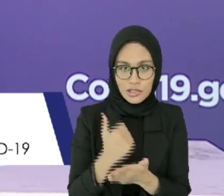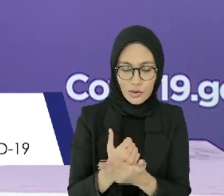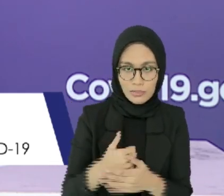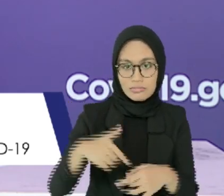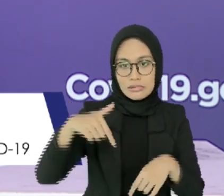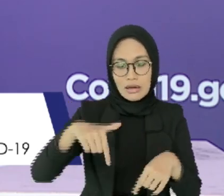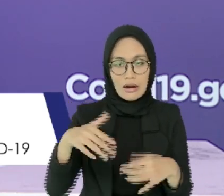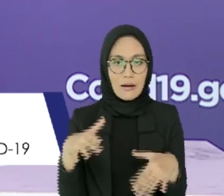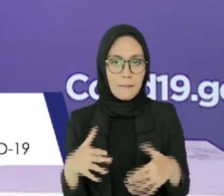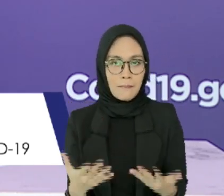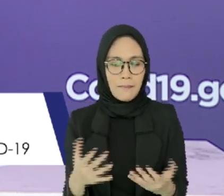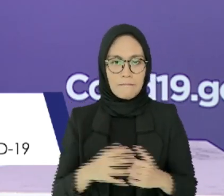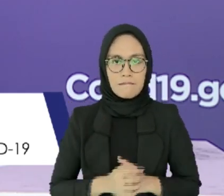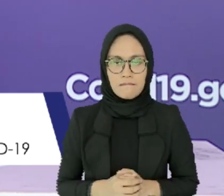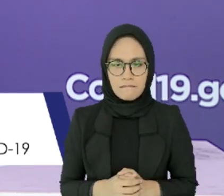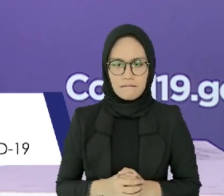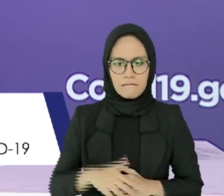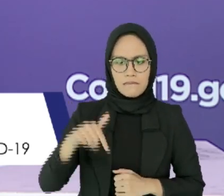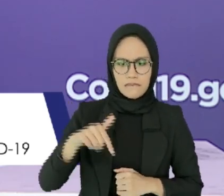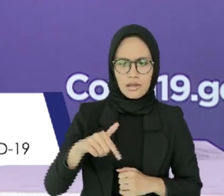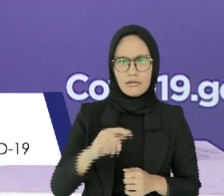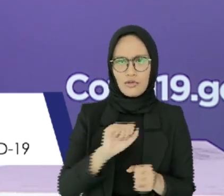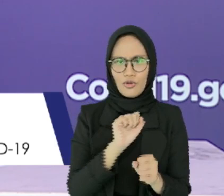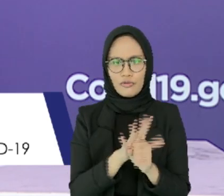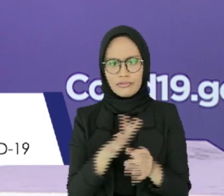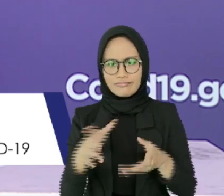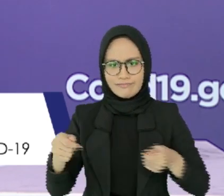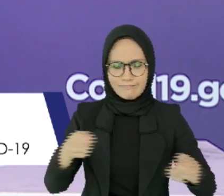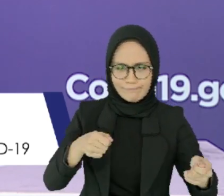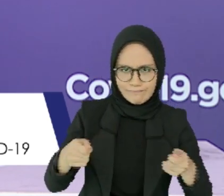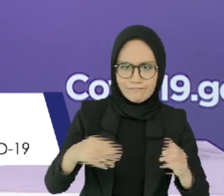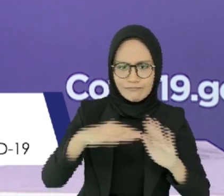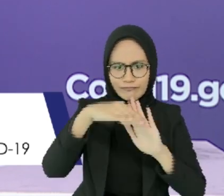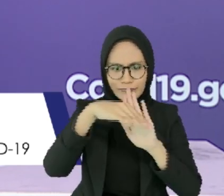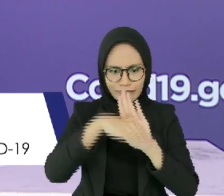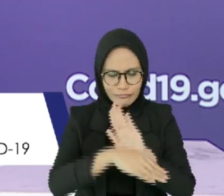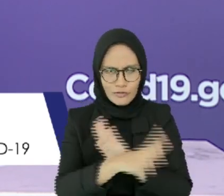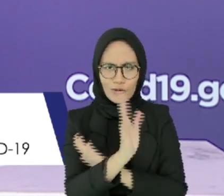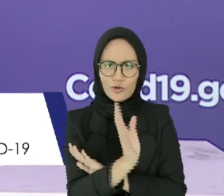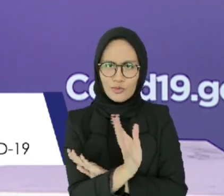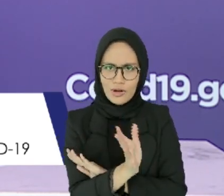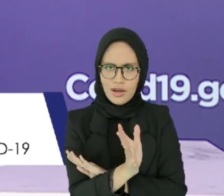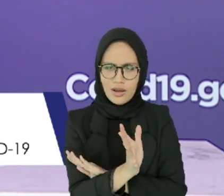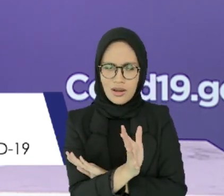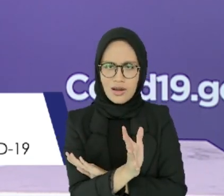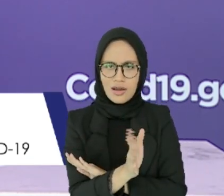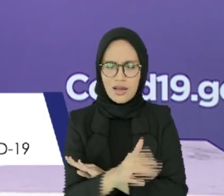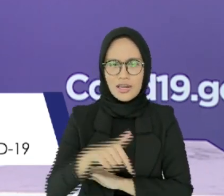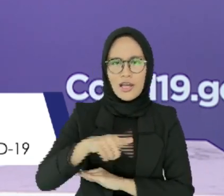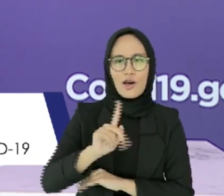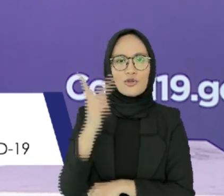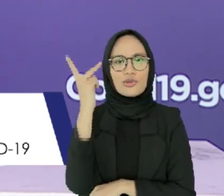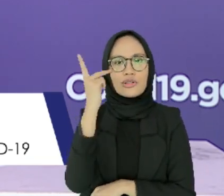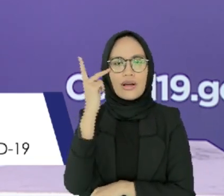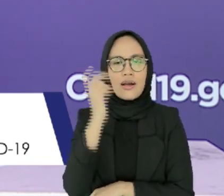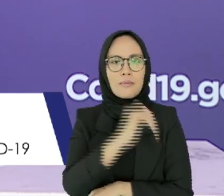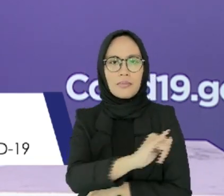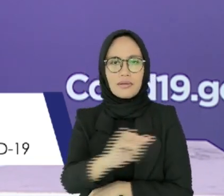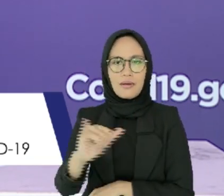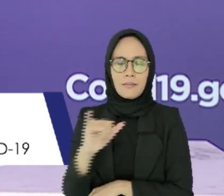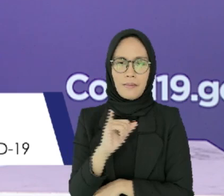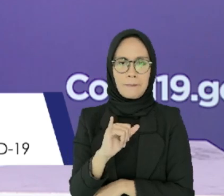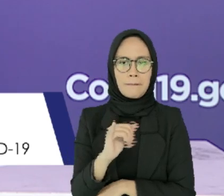dari hanya sekedar mencapai kondisi kasus yang terkendali kepada mempertahankan kondisi Kasus yang sudah terkendali